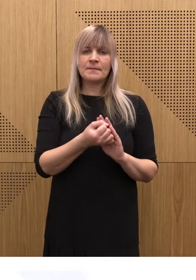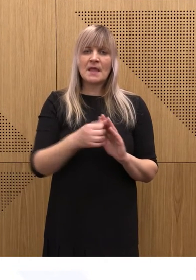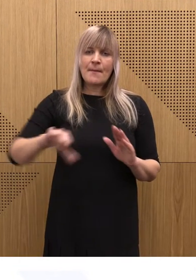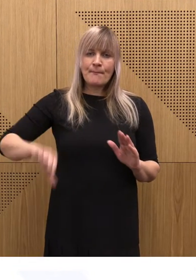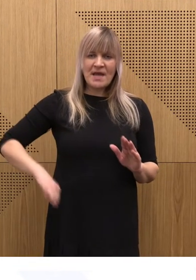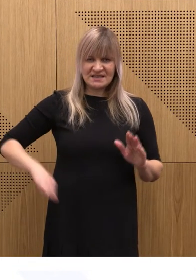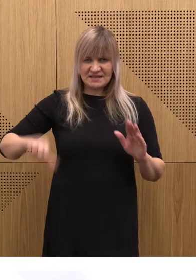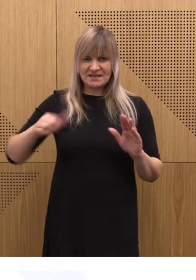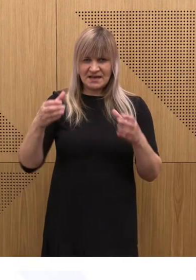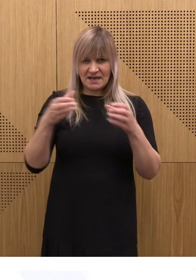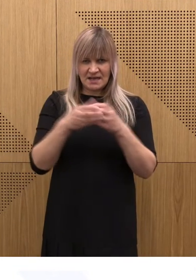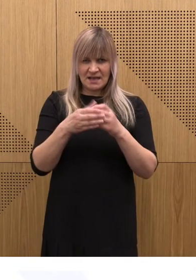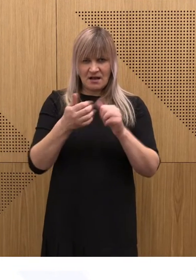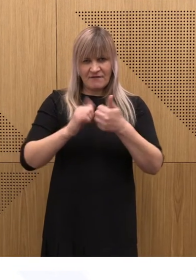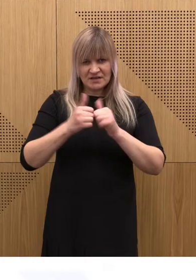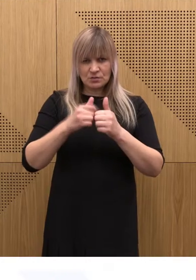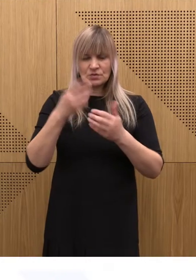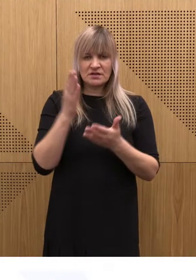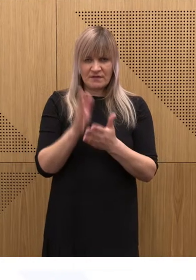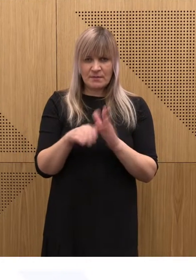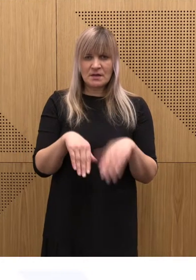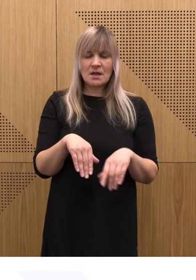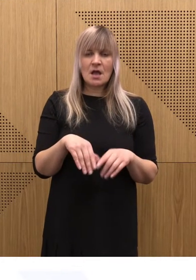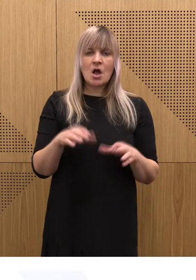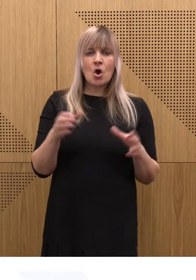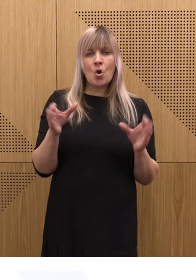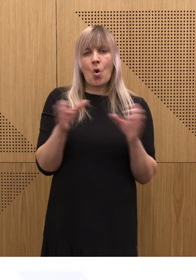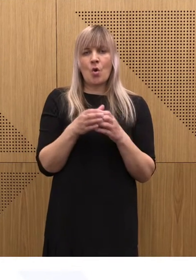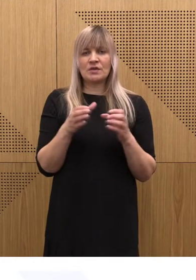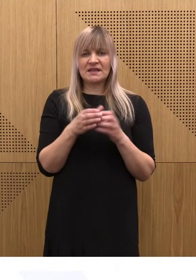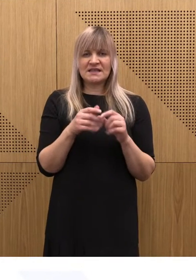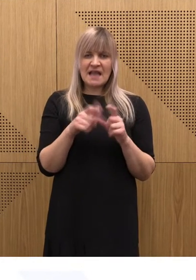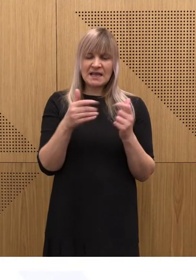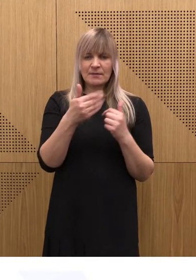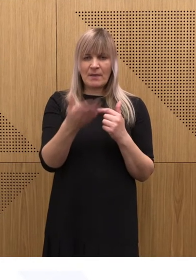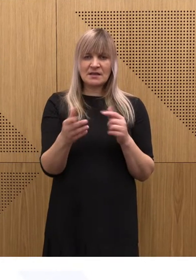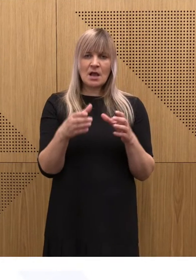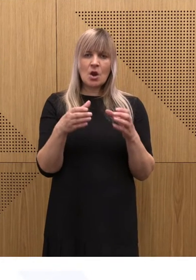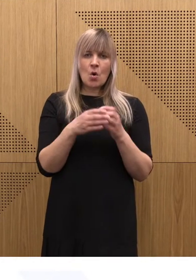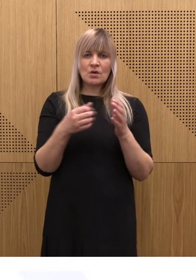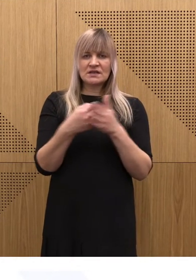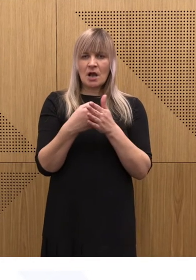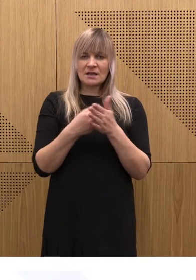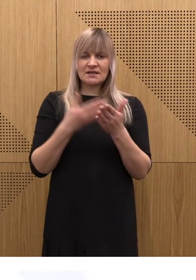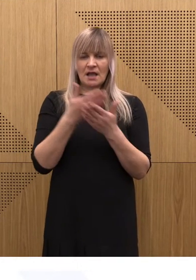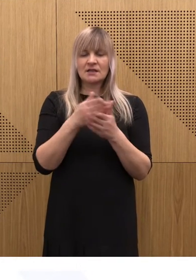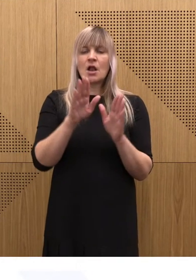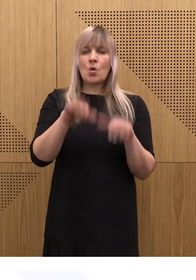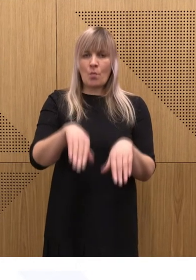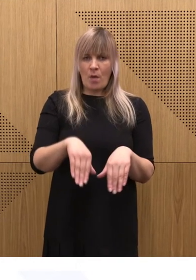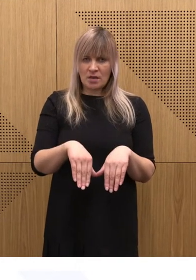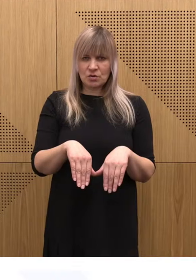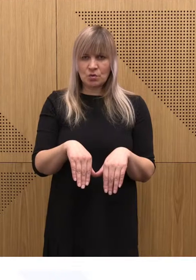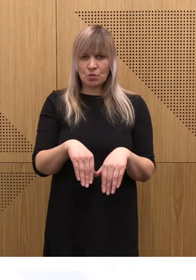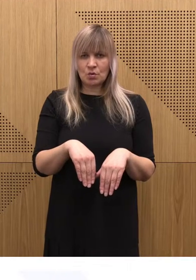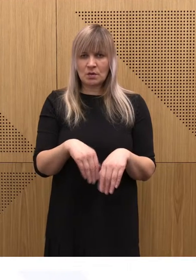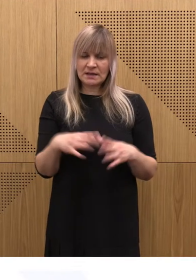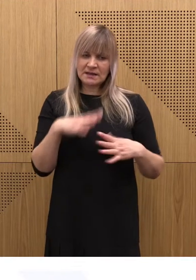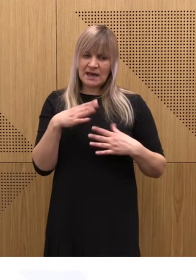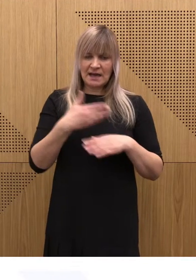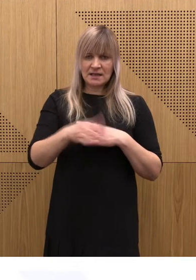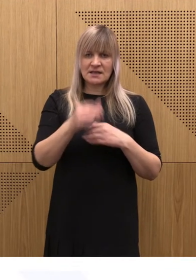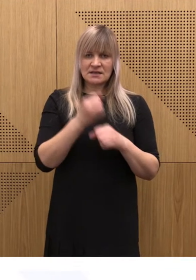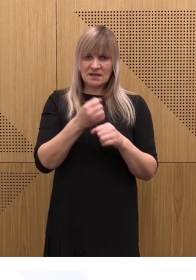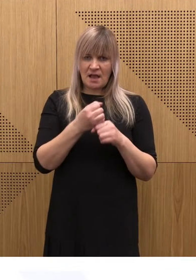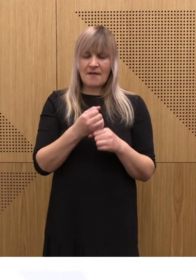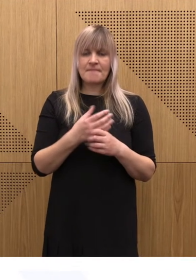meistriliiga võistlusi, koondise liikmetel ja koondise kandidaatidel on lubatud edasi treeningute